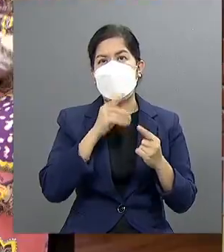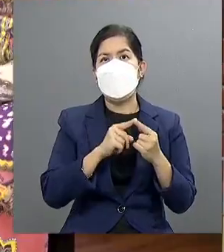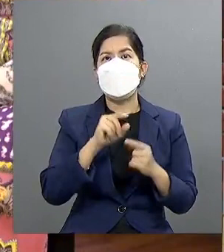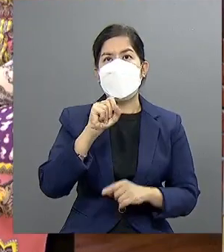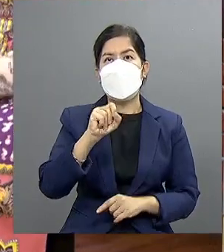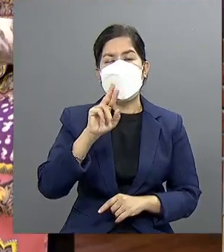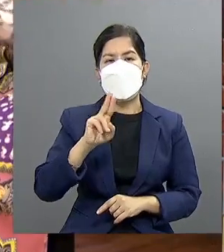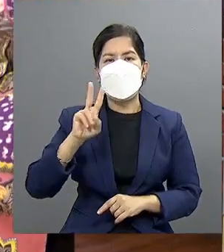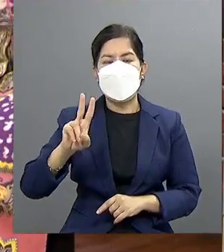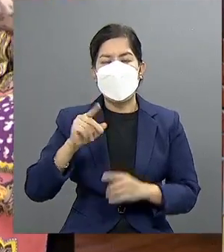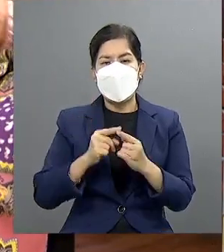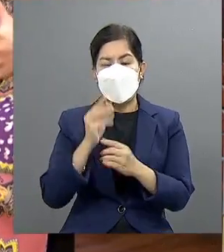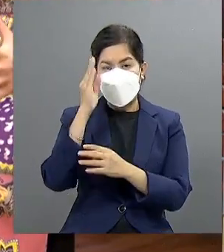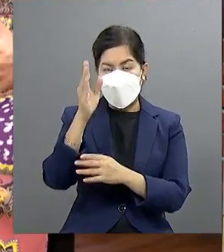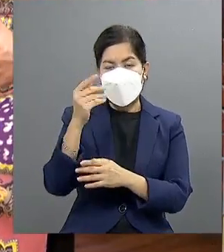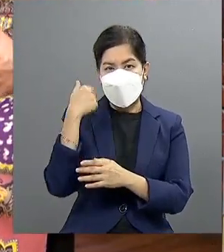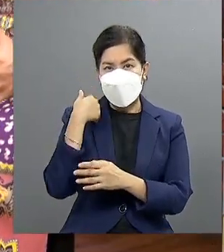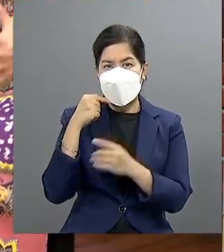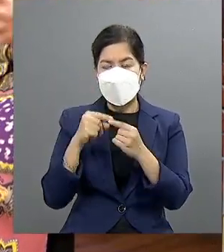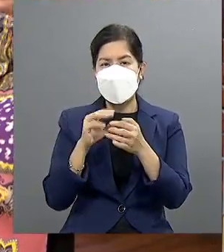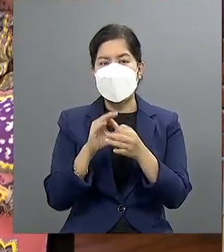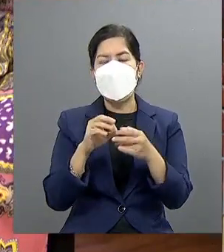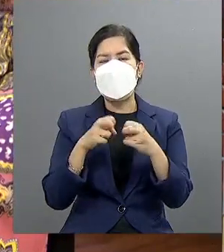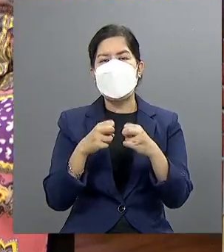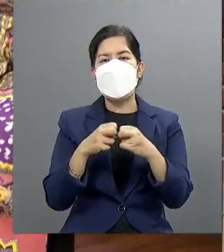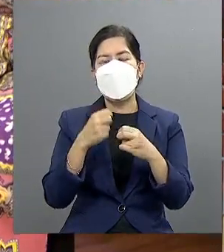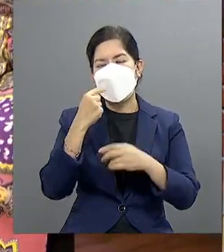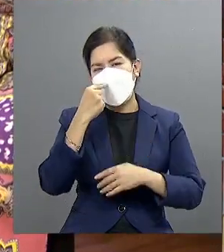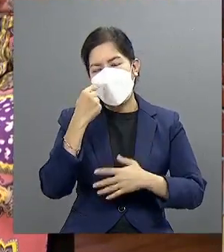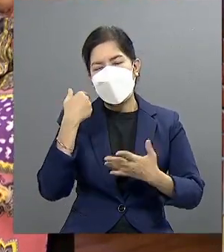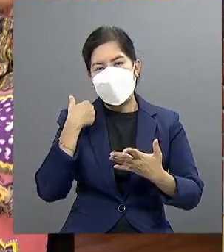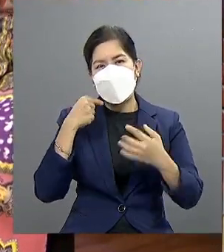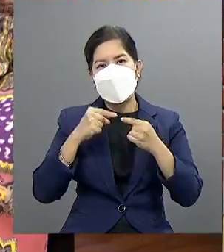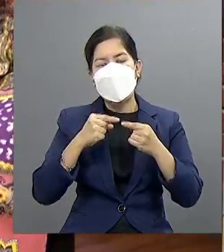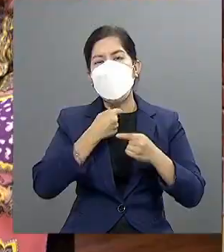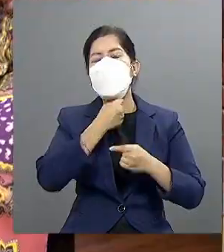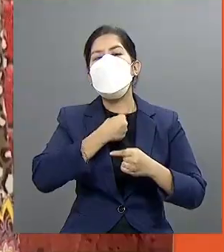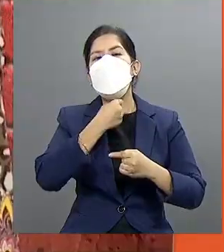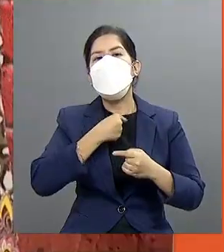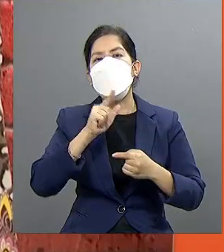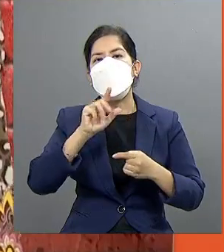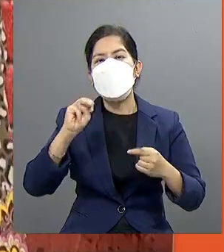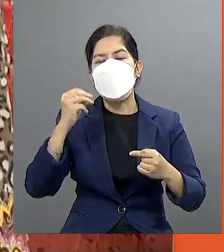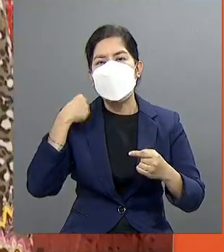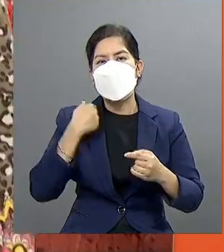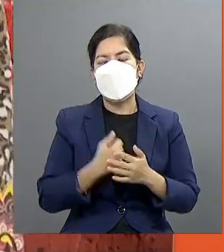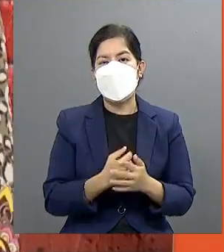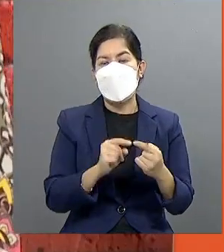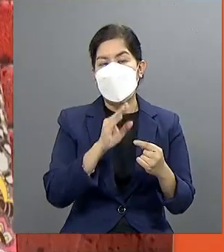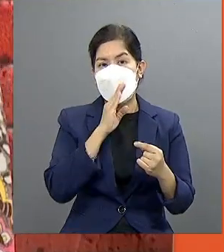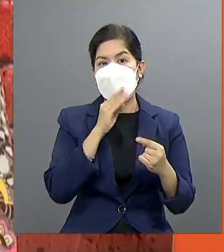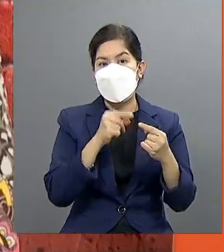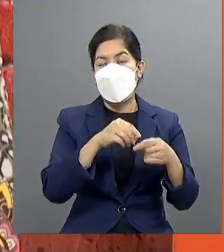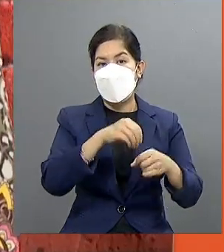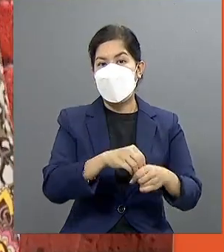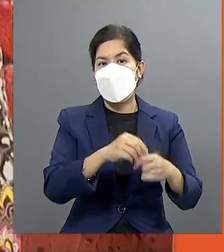้ ค่ะโควิดจะเจอบ่อยกว่าถ้าเป็นสัมผัสผู้ใหญ่นะคะแต่ถ้าเจอไปโรงเรียนอยู่เนอร์เซอรี่อาจจะเจอ RSV เพราะว่า RSV มันจะ